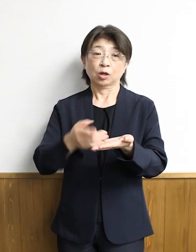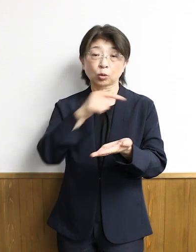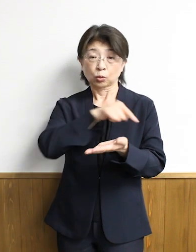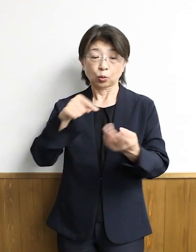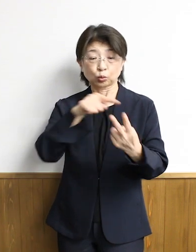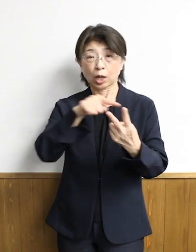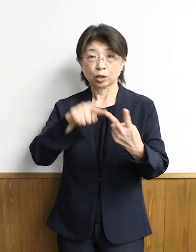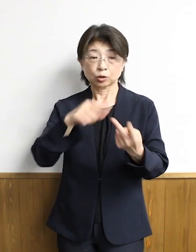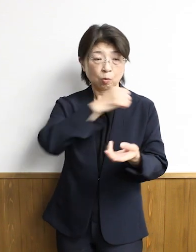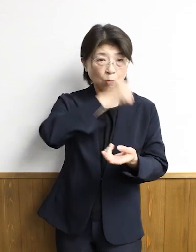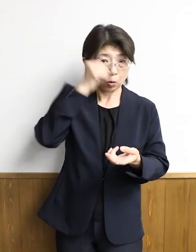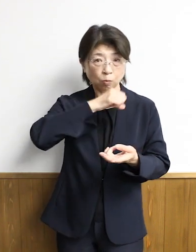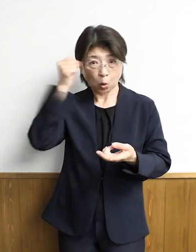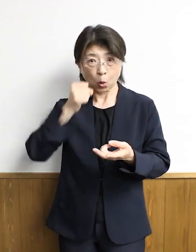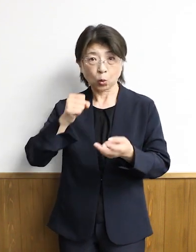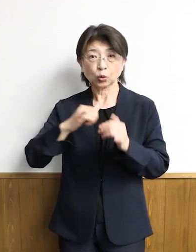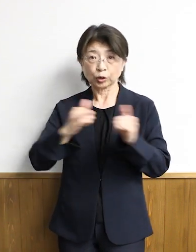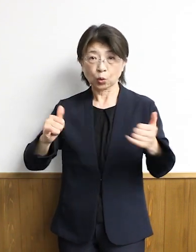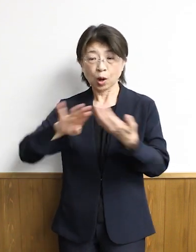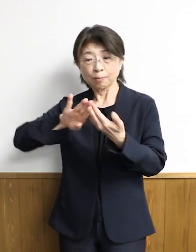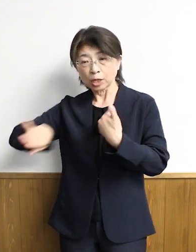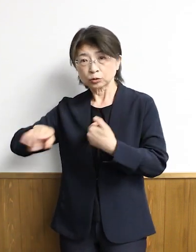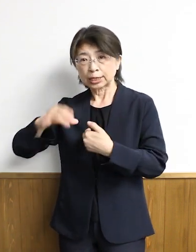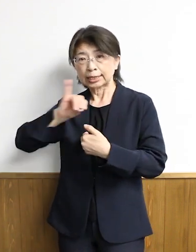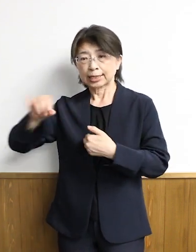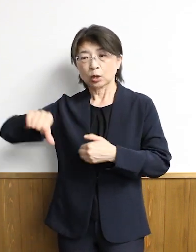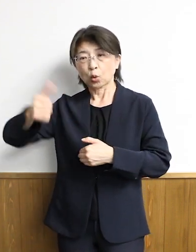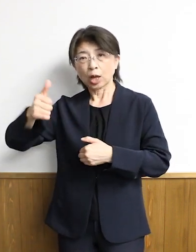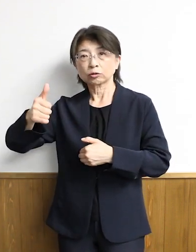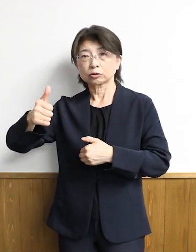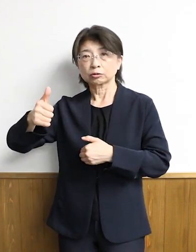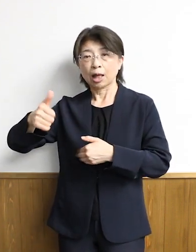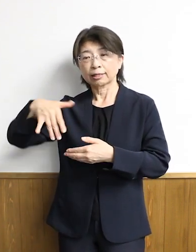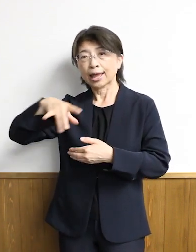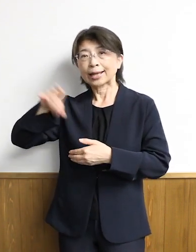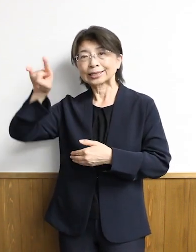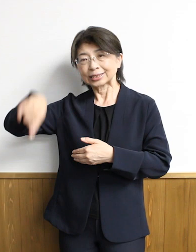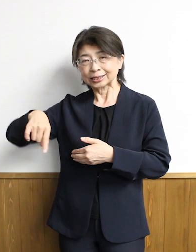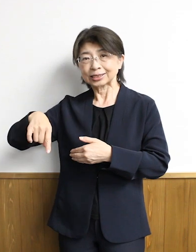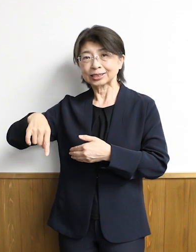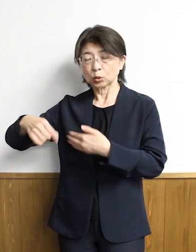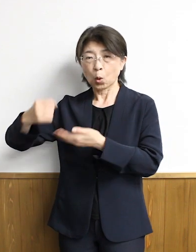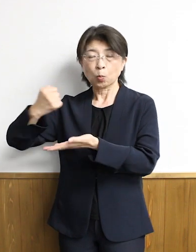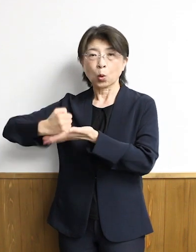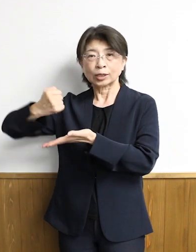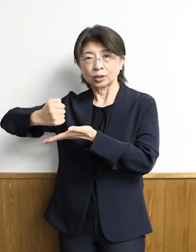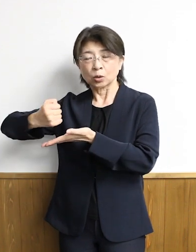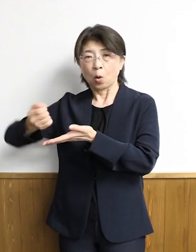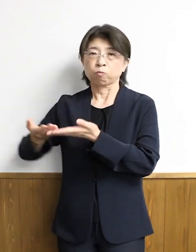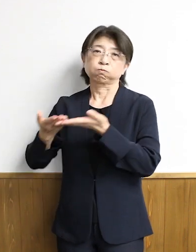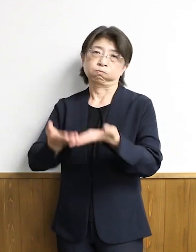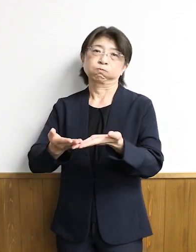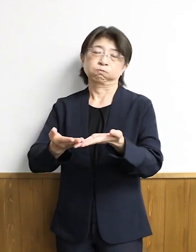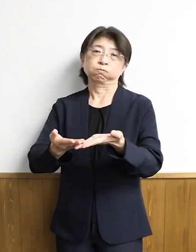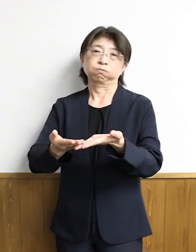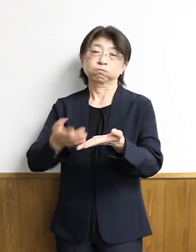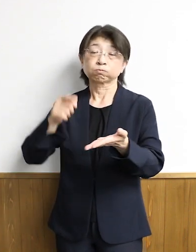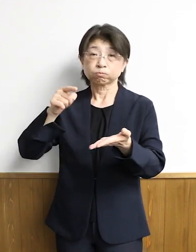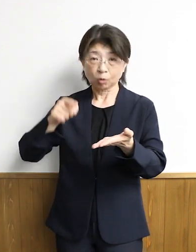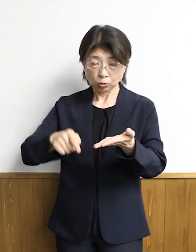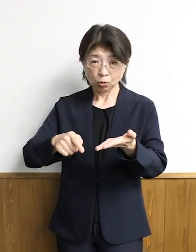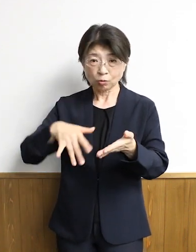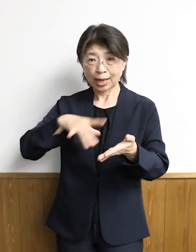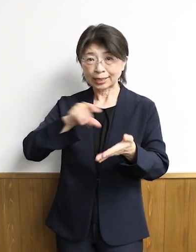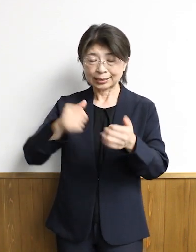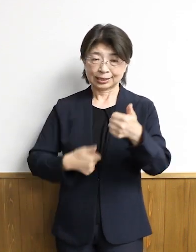特典として付与されることになりますえしといたしましてはこのネギチャレンジを活用することでこれ